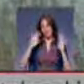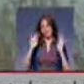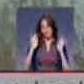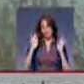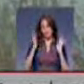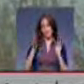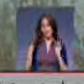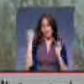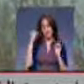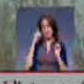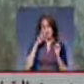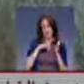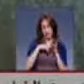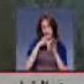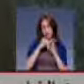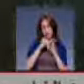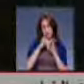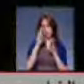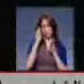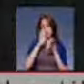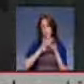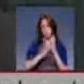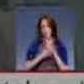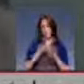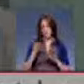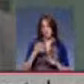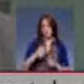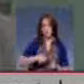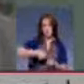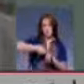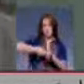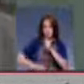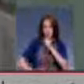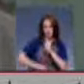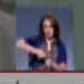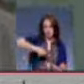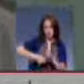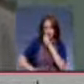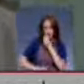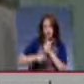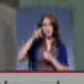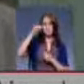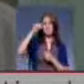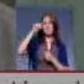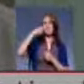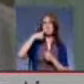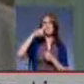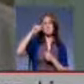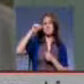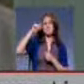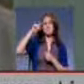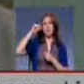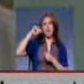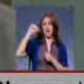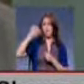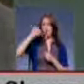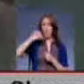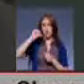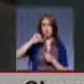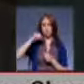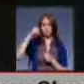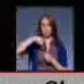كانش عندنا مية جيزة، وبعدين الترمبات دي بتربي لنا أملاح ونعيان وبتاع، والحمد